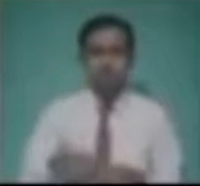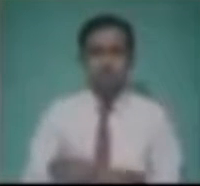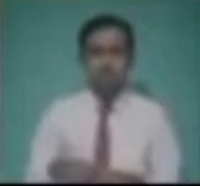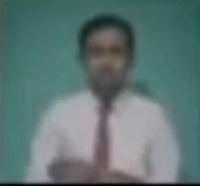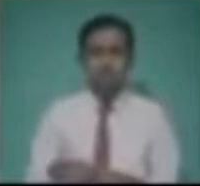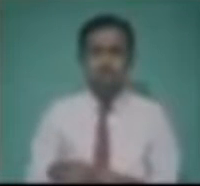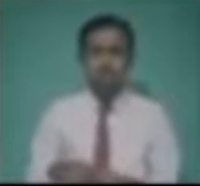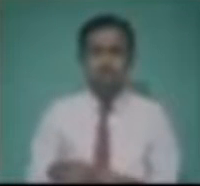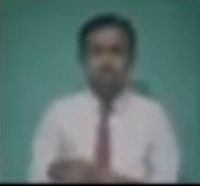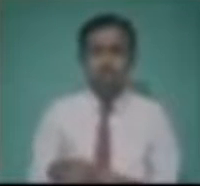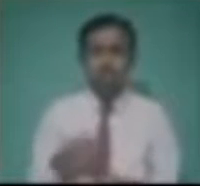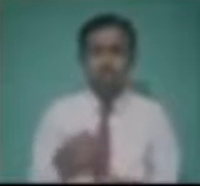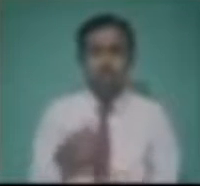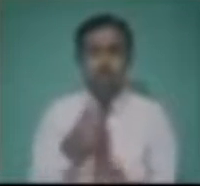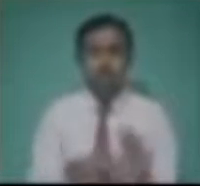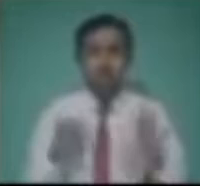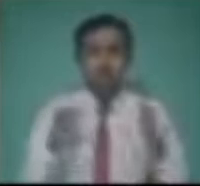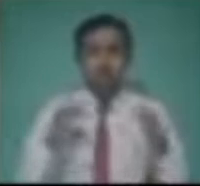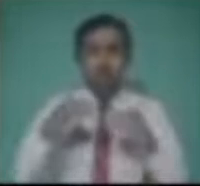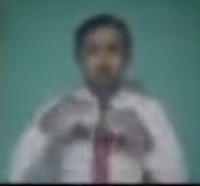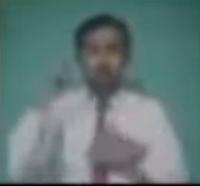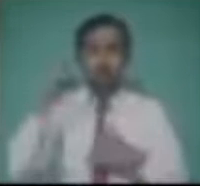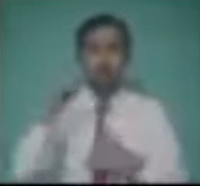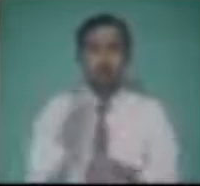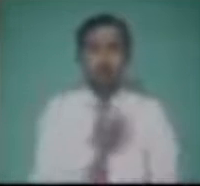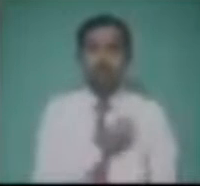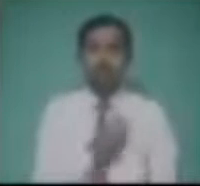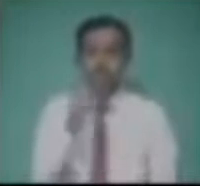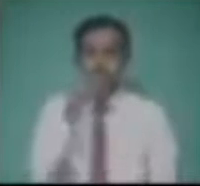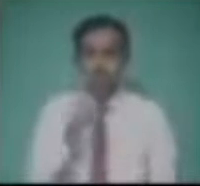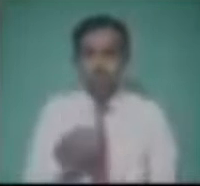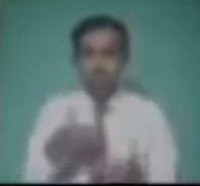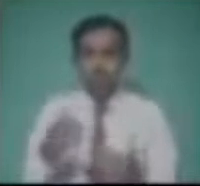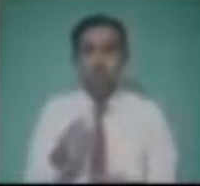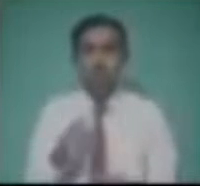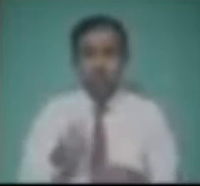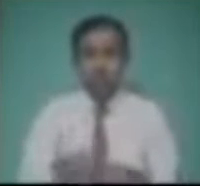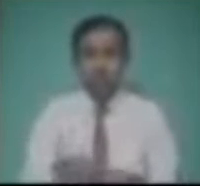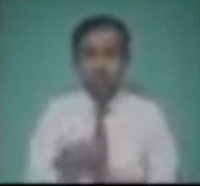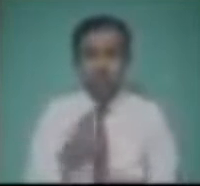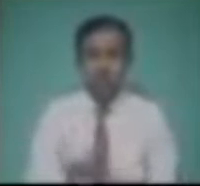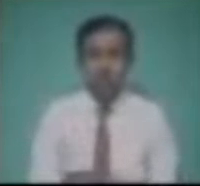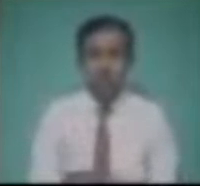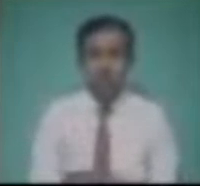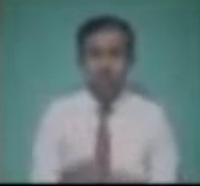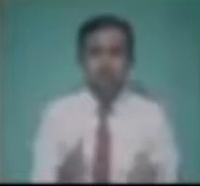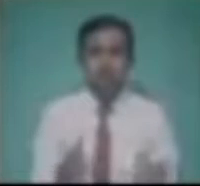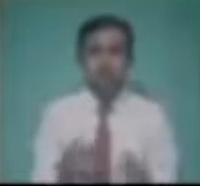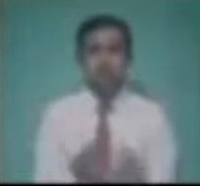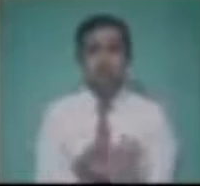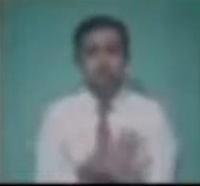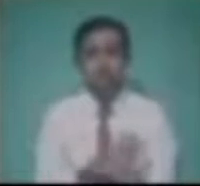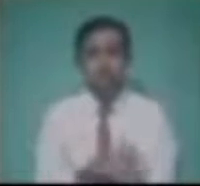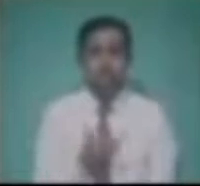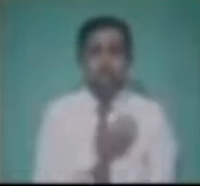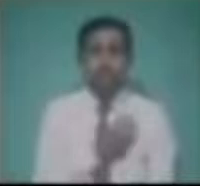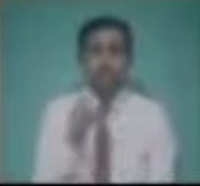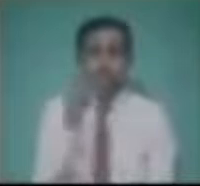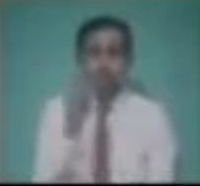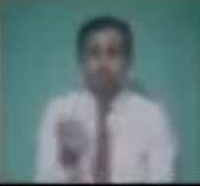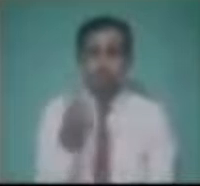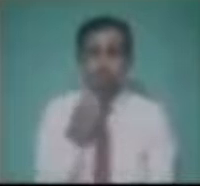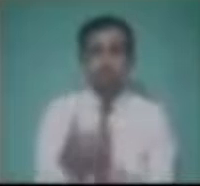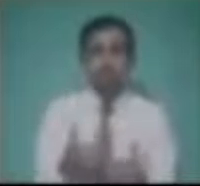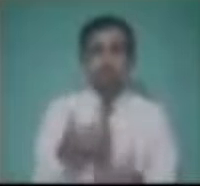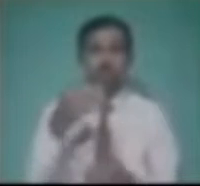තියෙනවා. වෛද්‍යවරු අවුරුදු 60ට වැඩි කට්ටිය අරිණෙක් ගැන ප්‍රශ්නයක් තියෙනවා එමෙතුමා. අනිත් පැත්තේ තරුණ වෛද්‍යවරු කියනවා